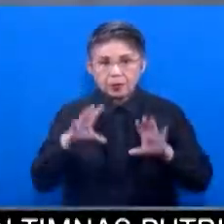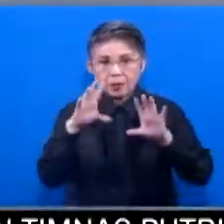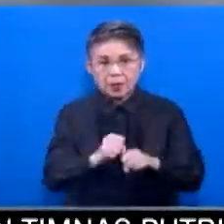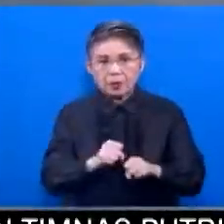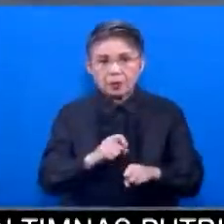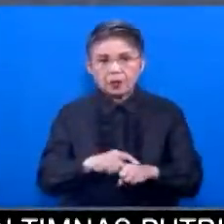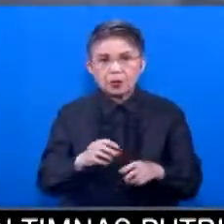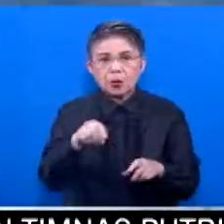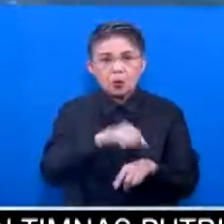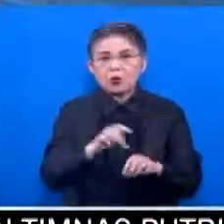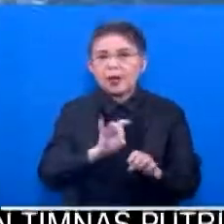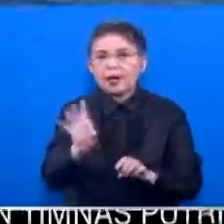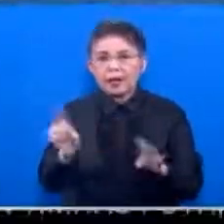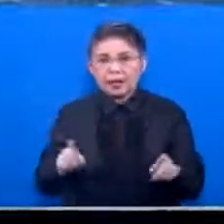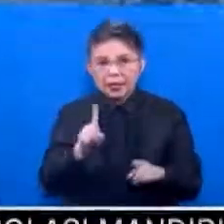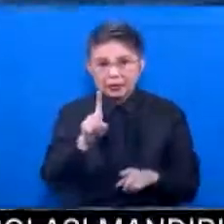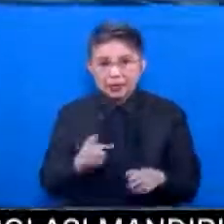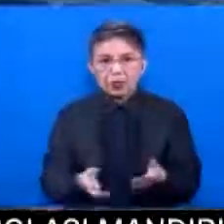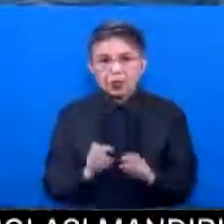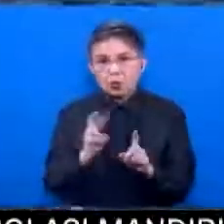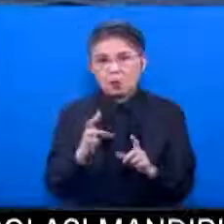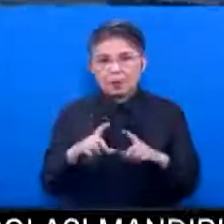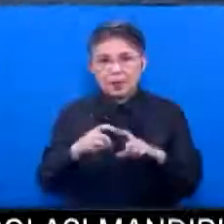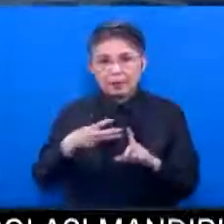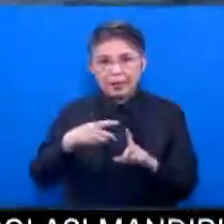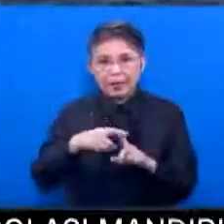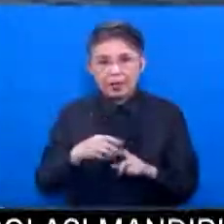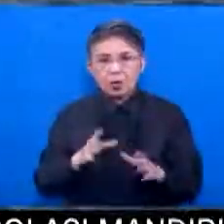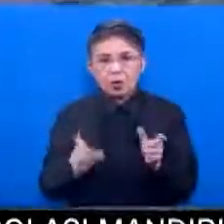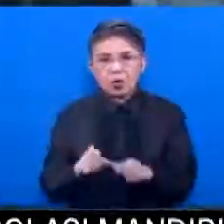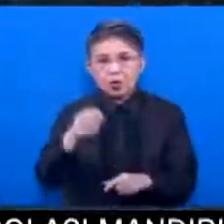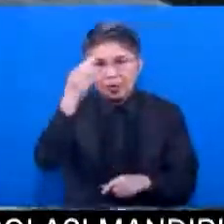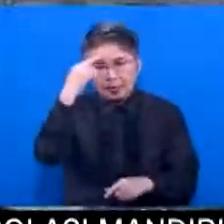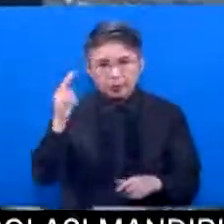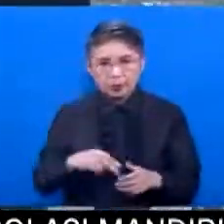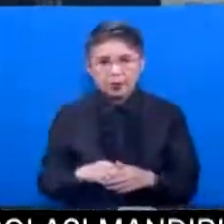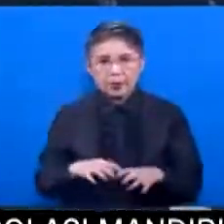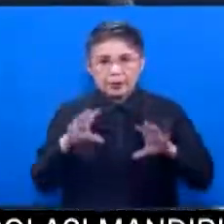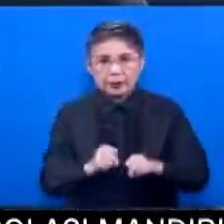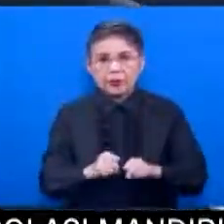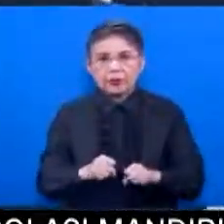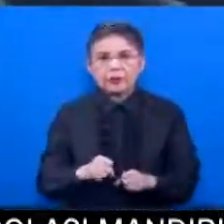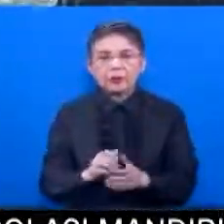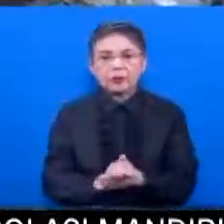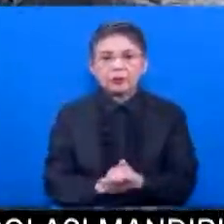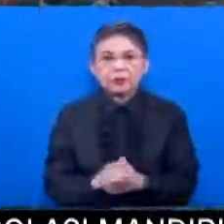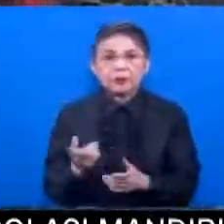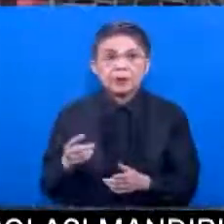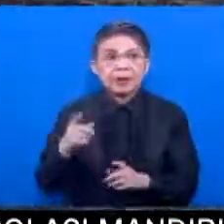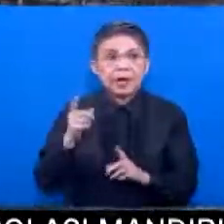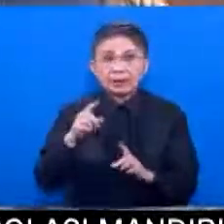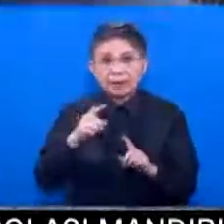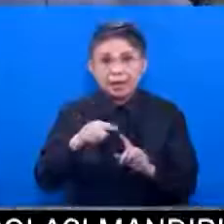pada waktu yang berbeda. Satu kapal dengan 12 ABK warga negara Vietnam ditangkap KRI Ciptadi 381